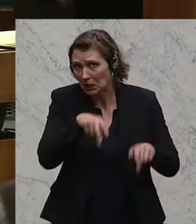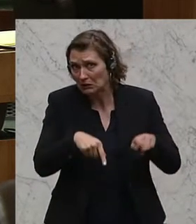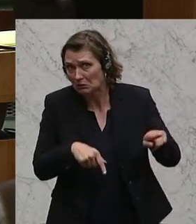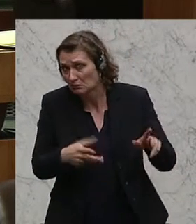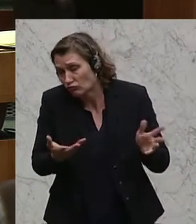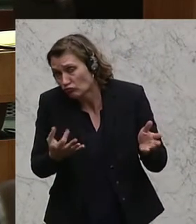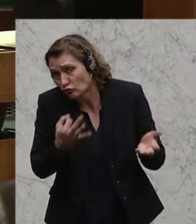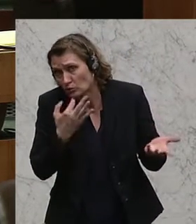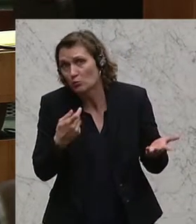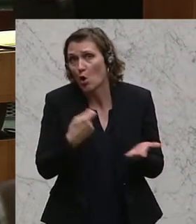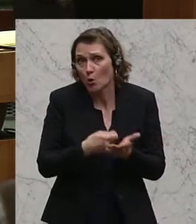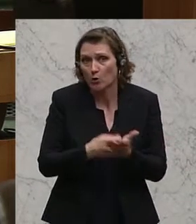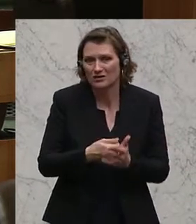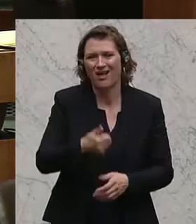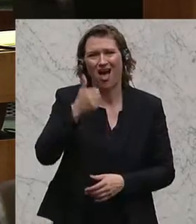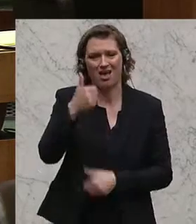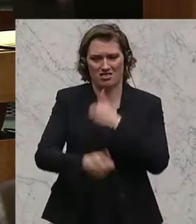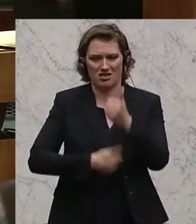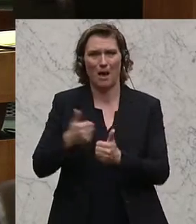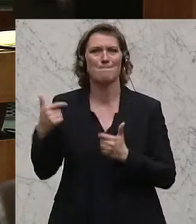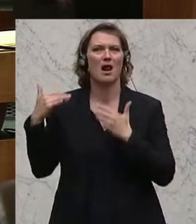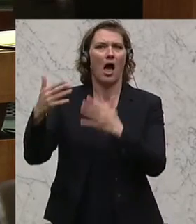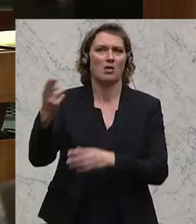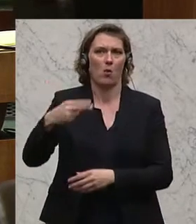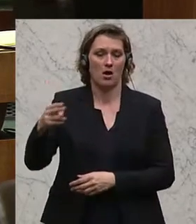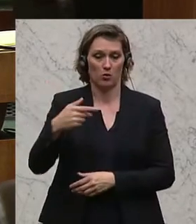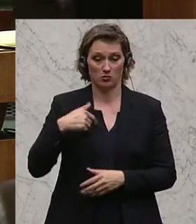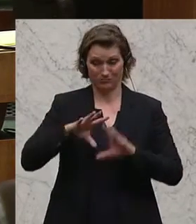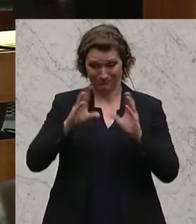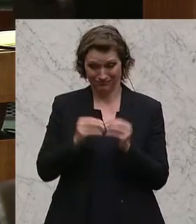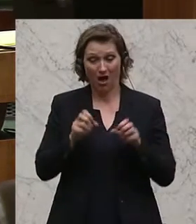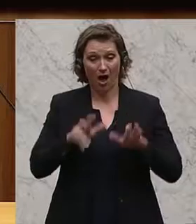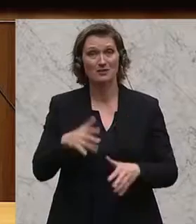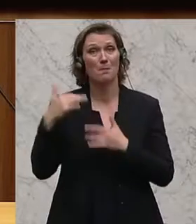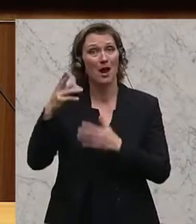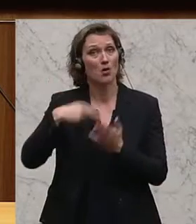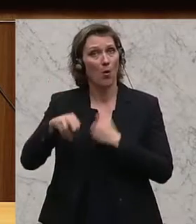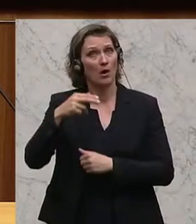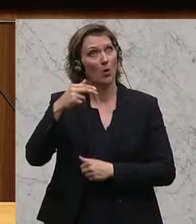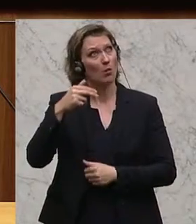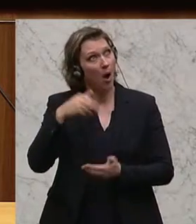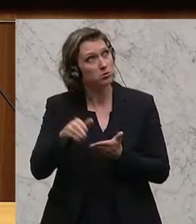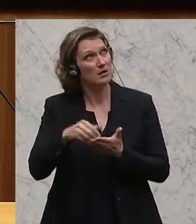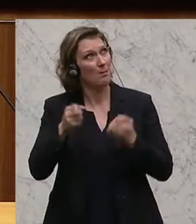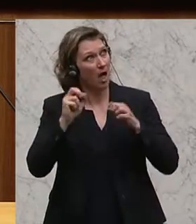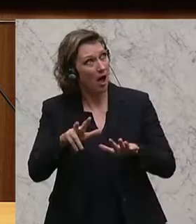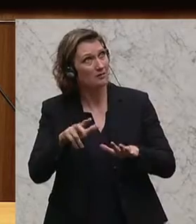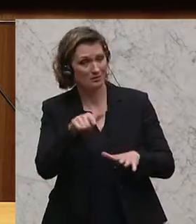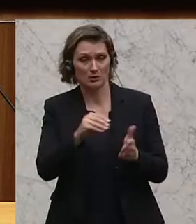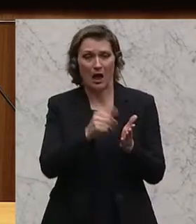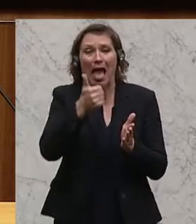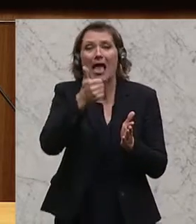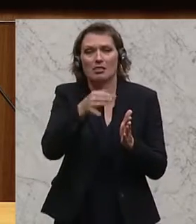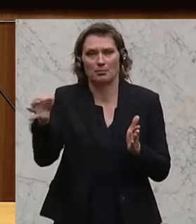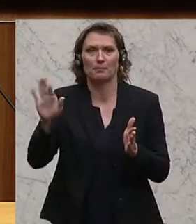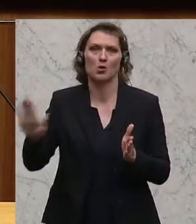recht das kostet 1 Milliarde Euro von den 18 Milliarden Euro die wir fürs pensionssicher Versicherungssystem ausgeben kostet das eine Milliarde